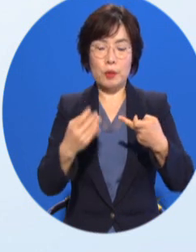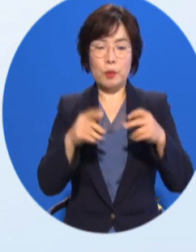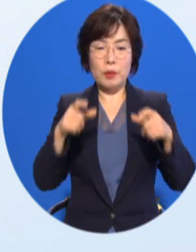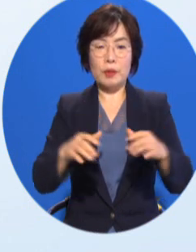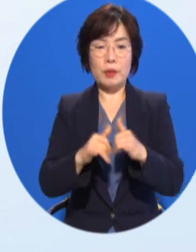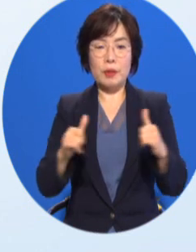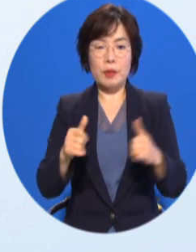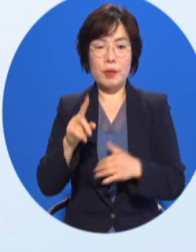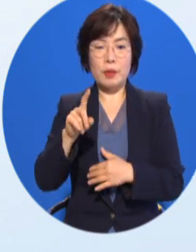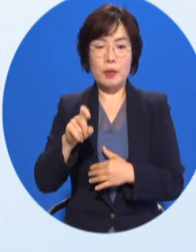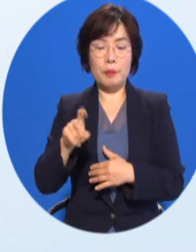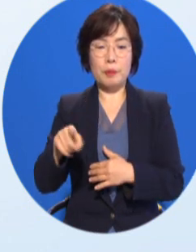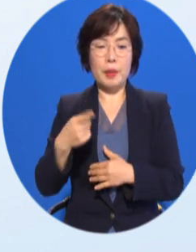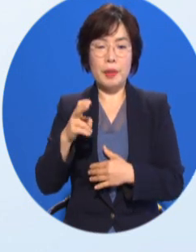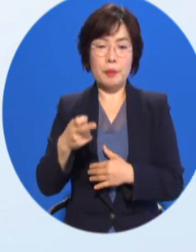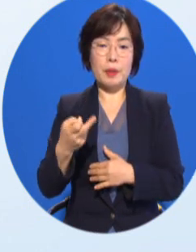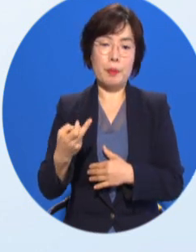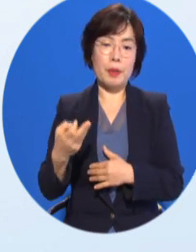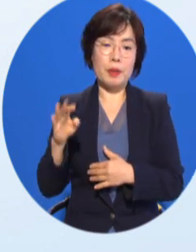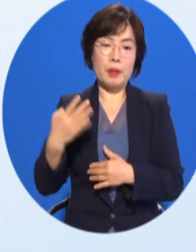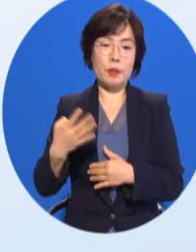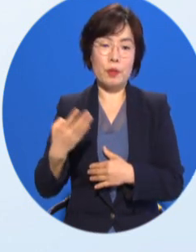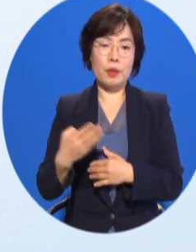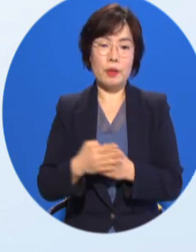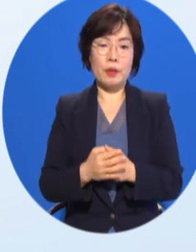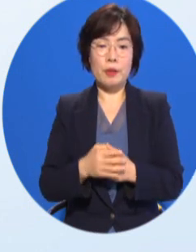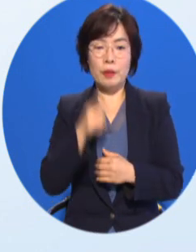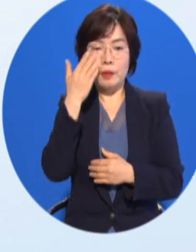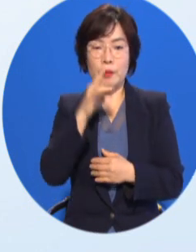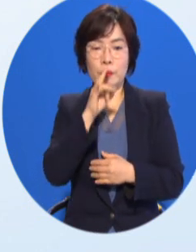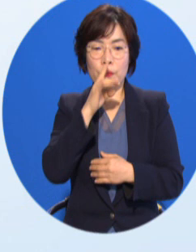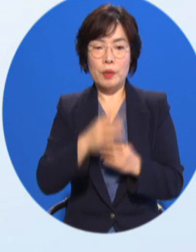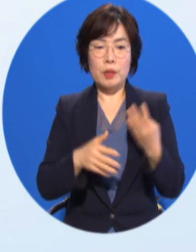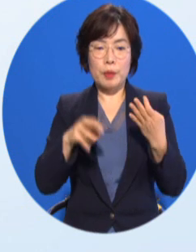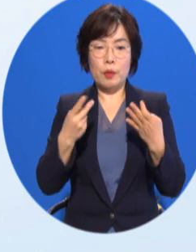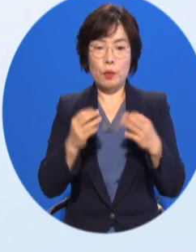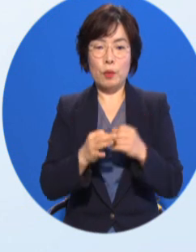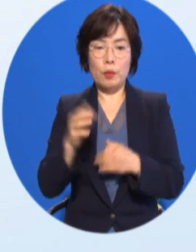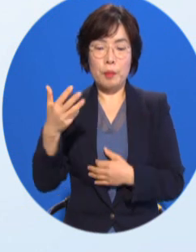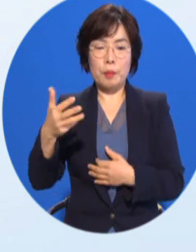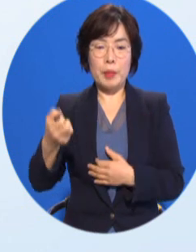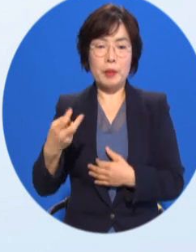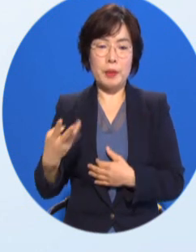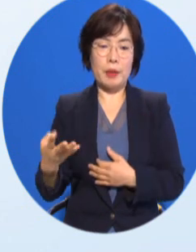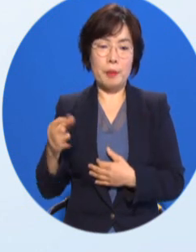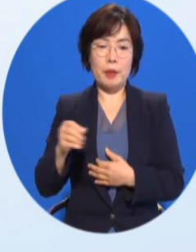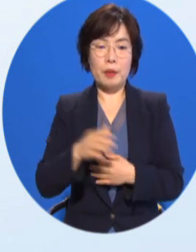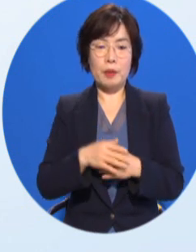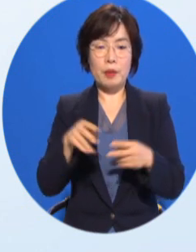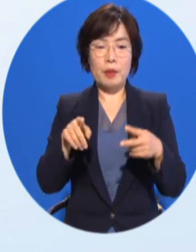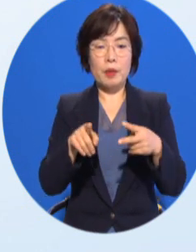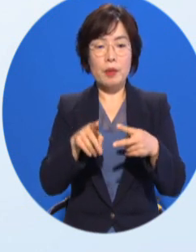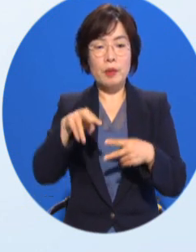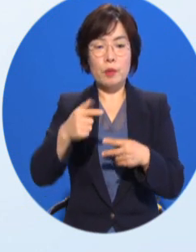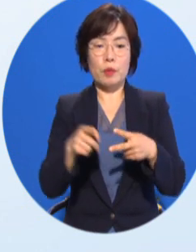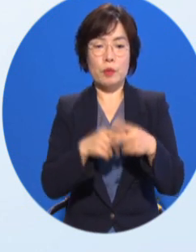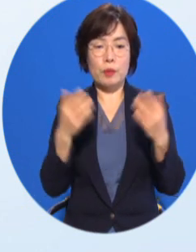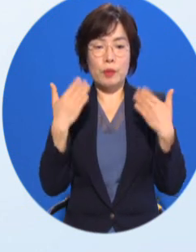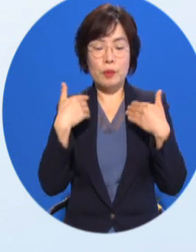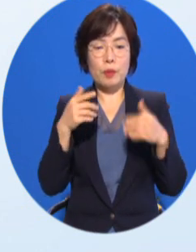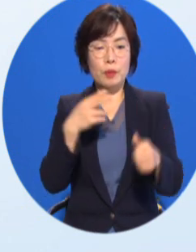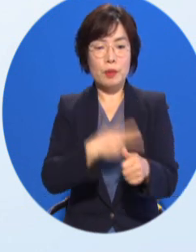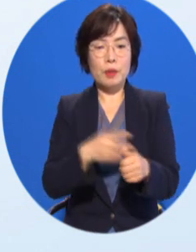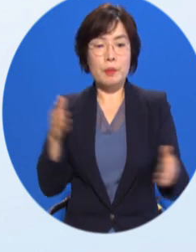중앙동 12통 주민 일동 114만 4천 원, 14통 주민 일동 84만 원, 여수